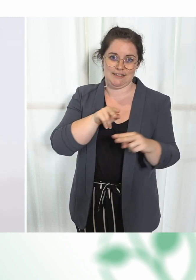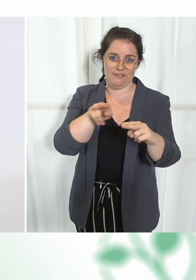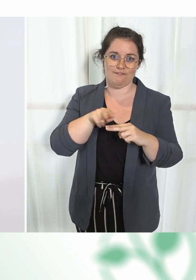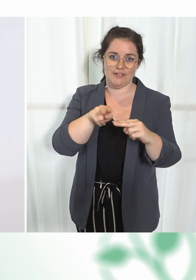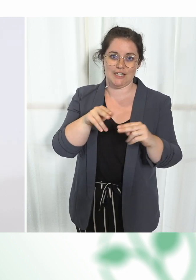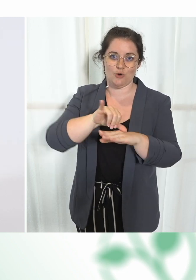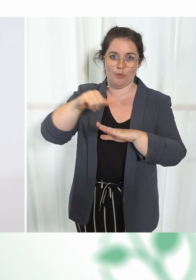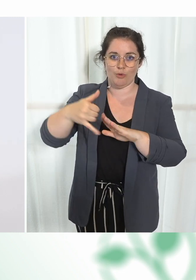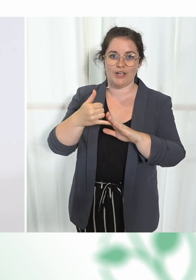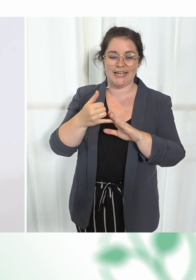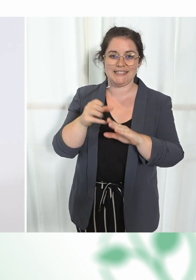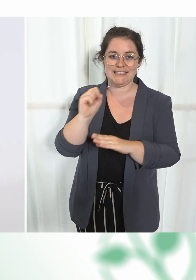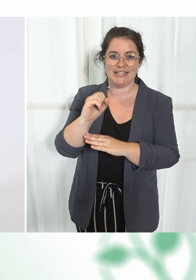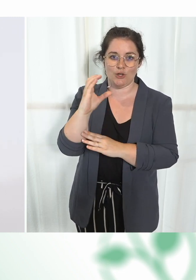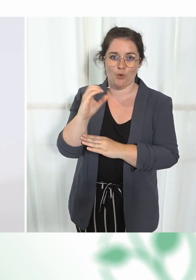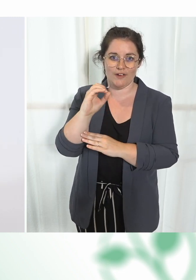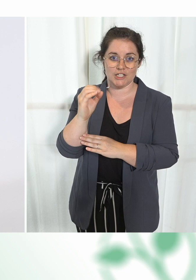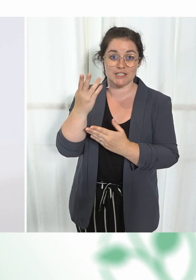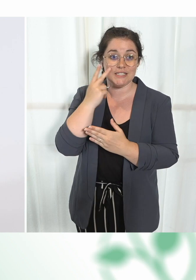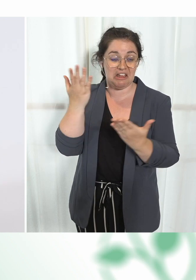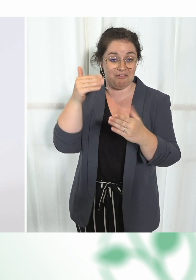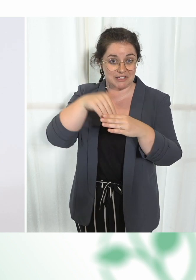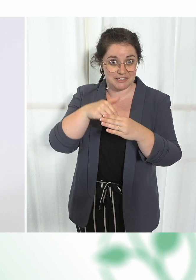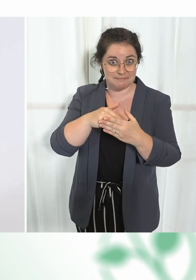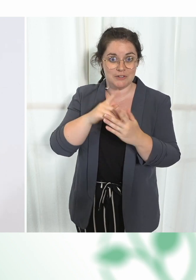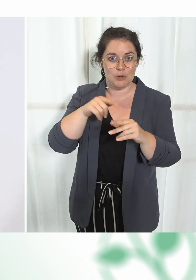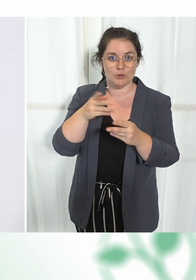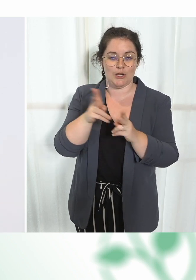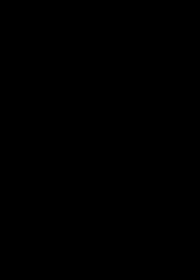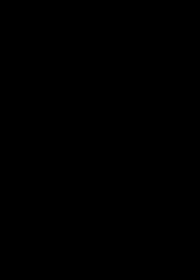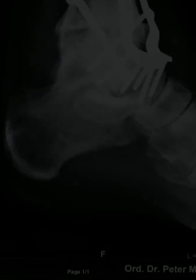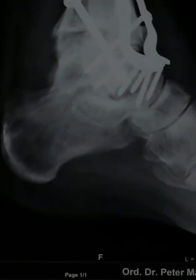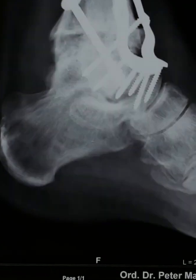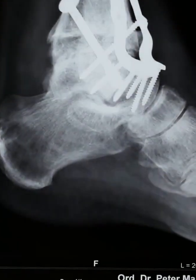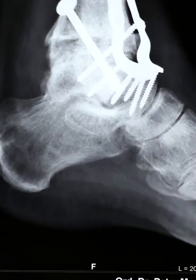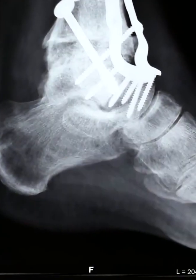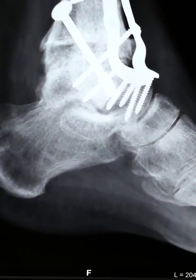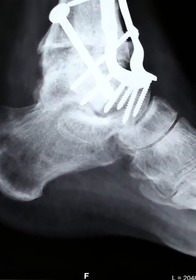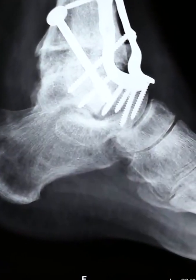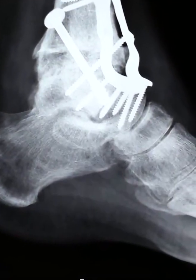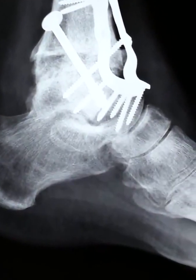zum Projekt Standing Ovations. Wir sehen jetzt, was das ist und dann werden wir schnell noch darüber reden.